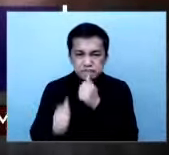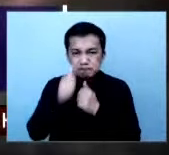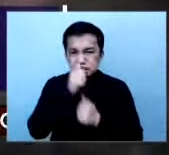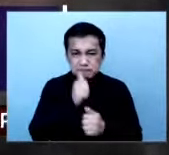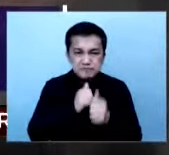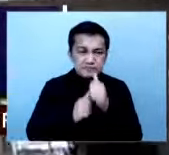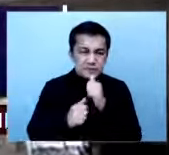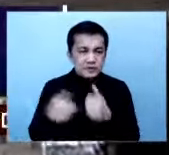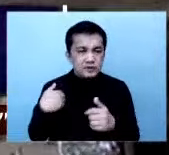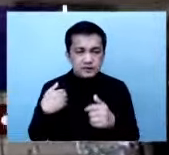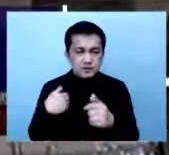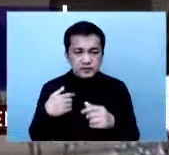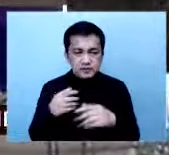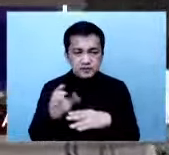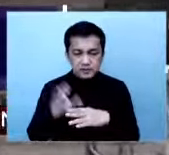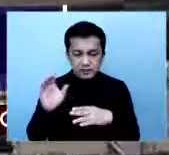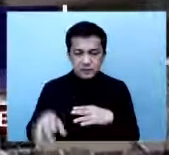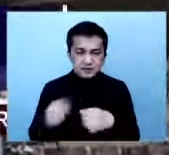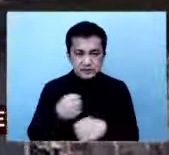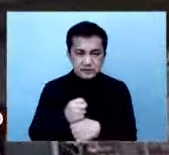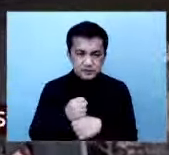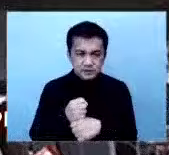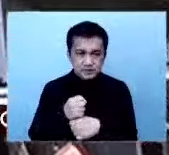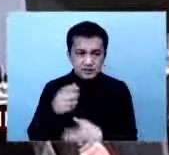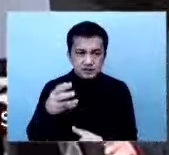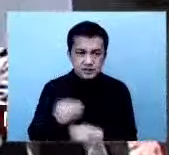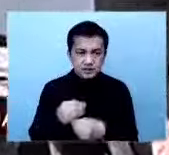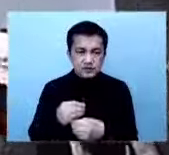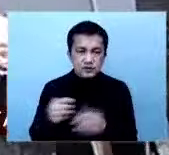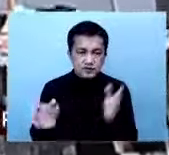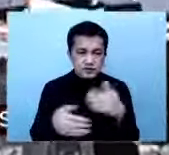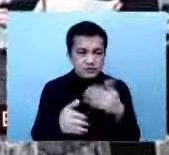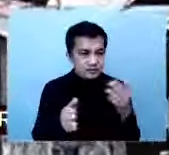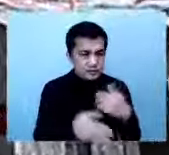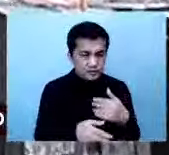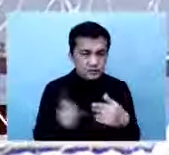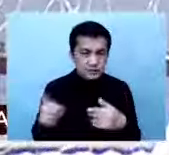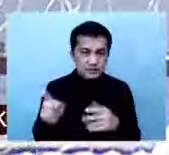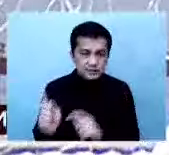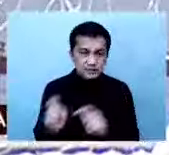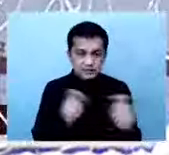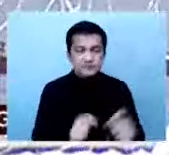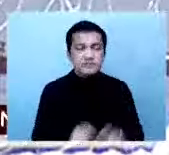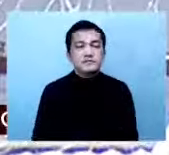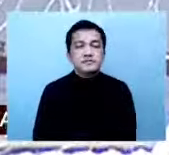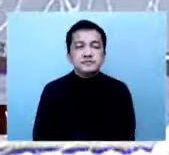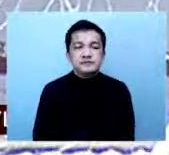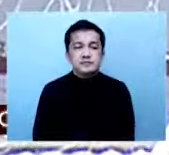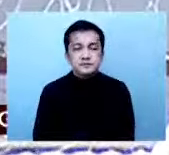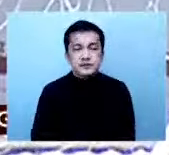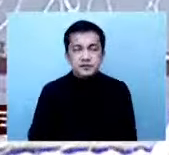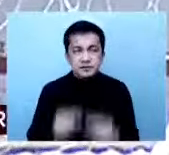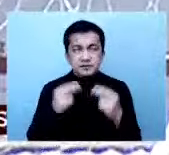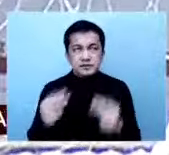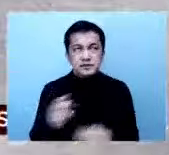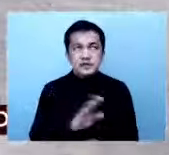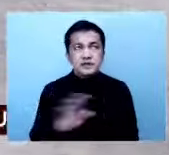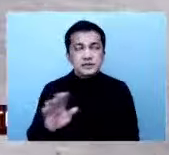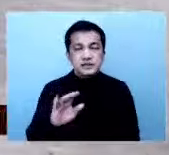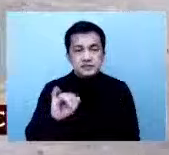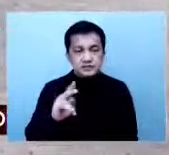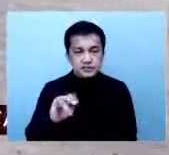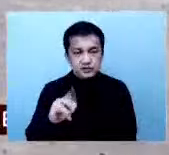hindi pa natatapos ang ginagawang karagdagang pasilidad kung saan sila ililipat nagbabalita mula sa frontline